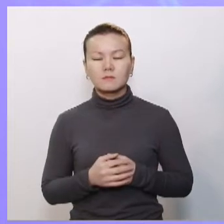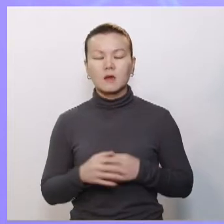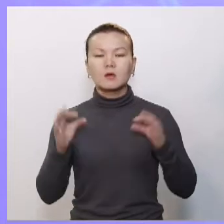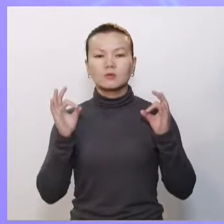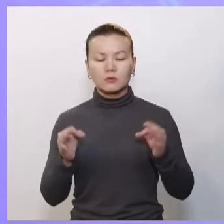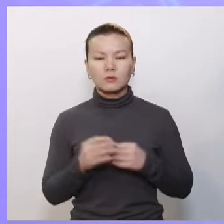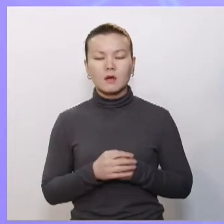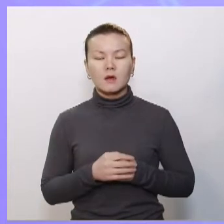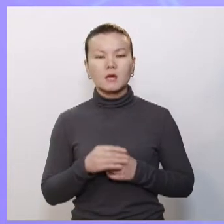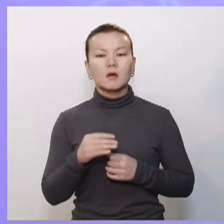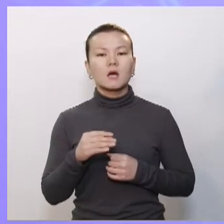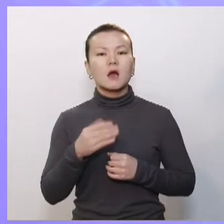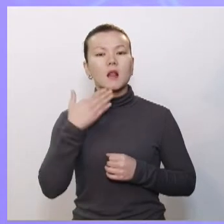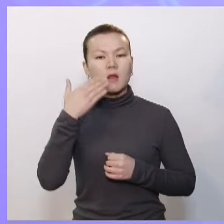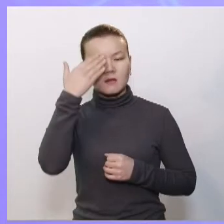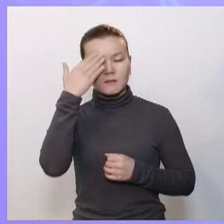Туура, жай.